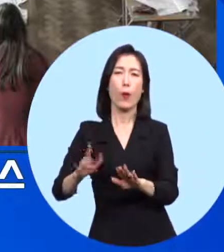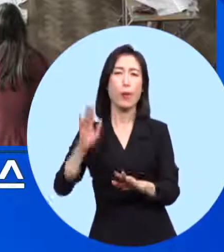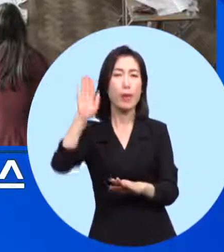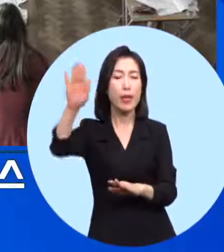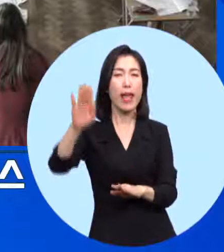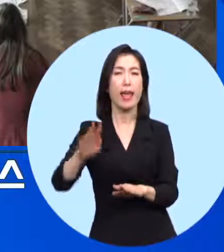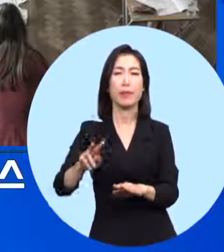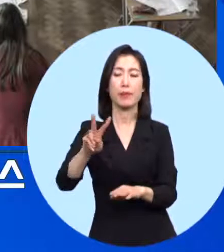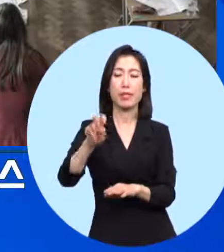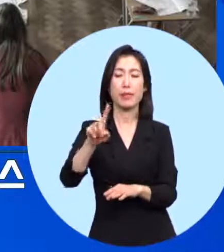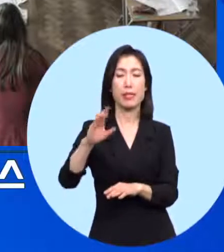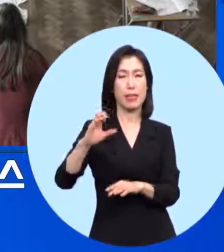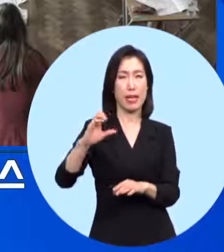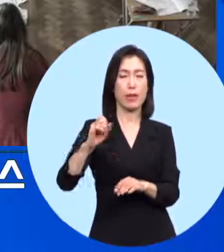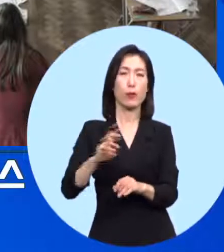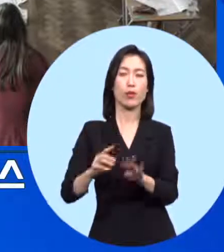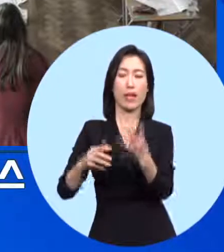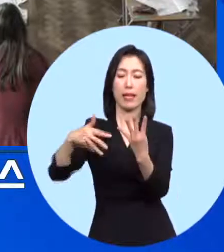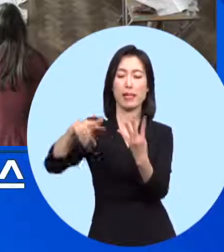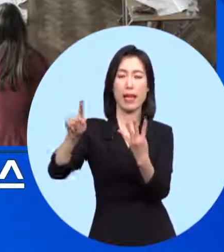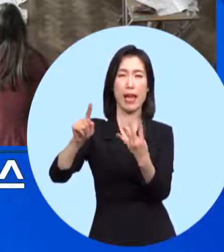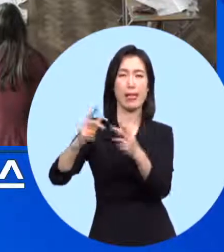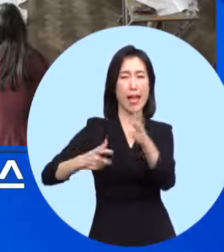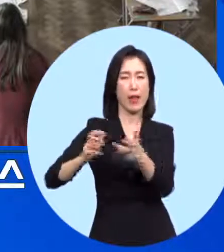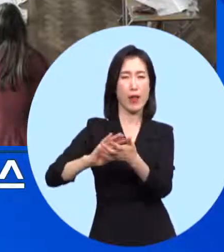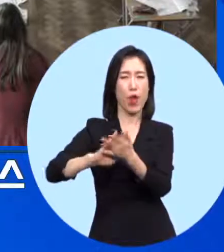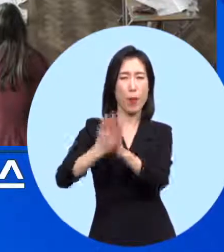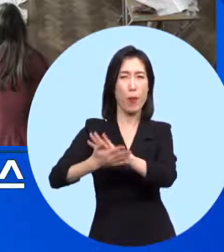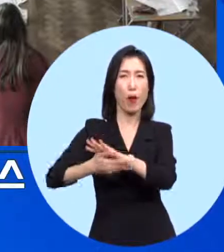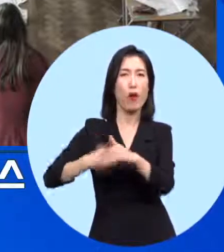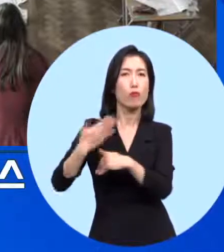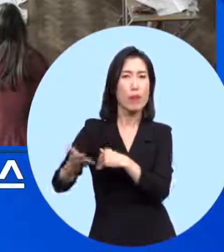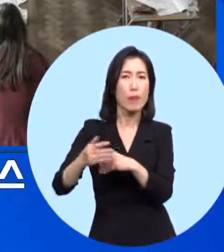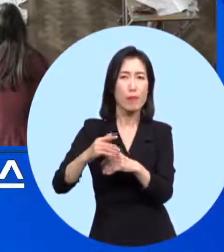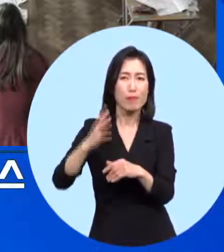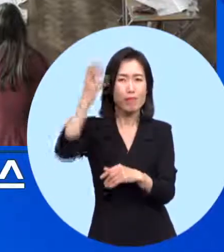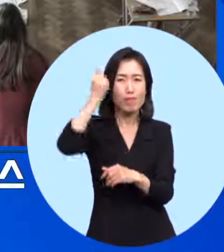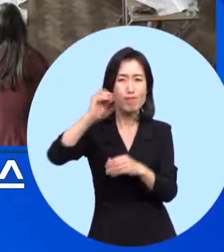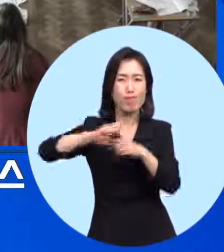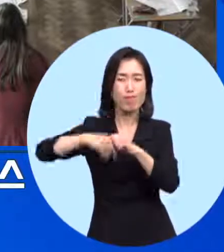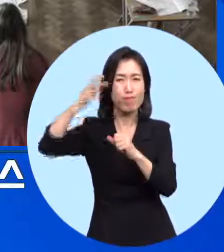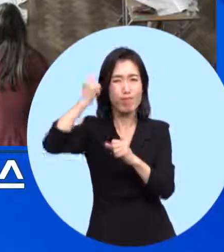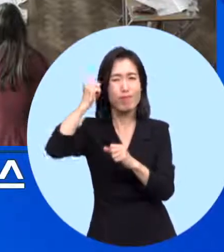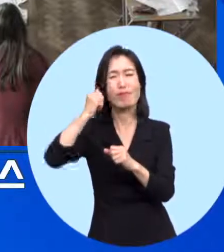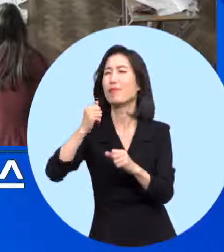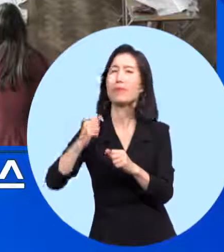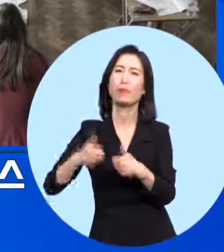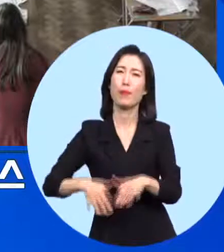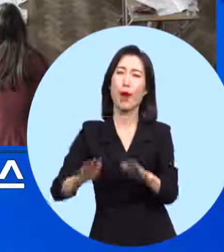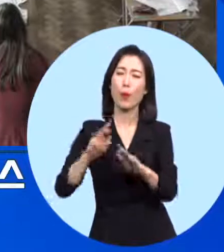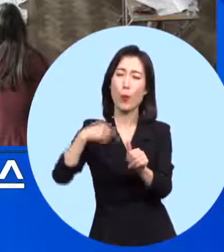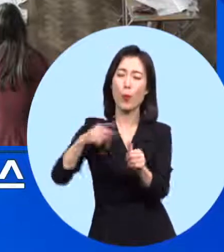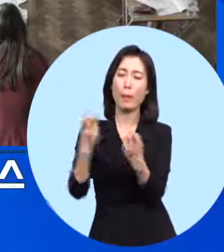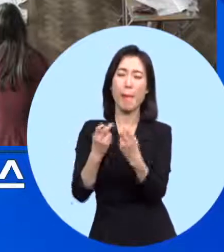21세기 4차 산업혁명 시대의 교육 방식은 달라져야 된다는 것은 누구나 공감하고 있을 것입니다.